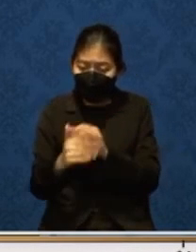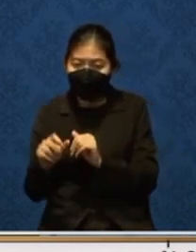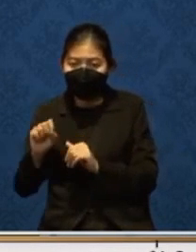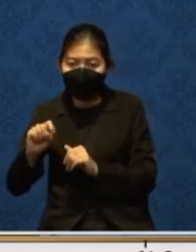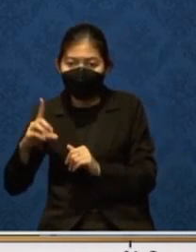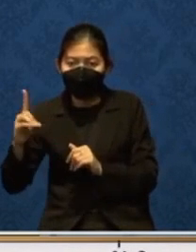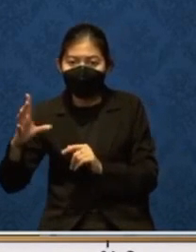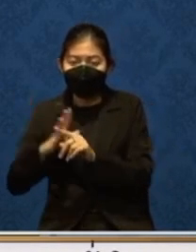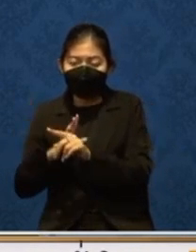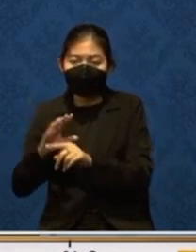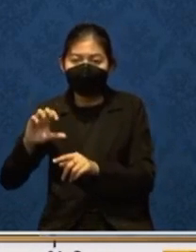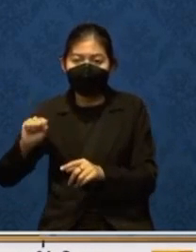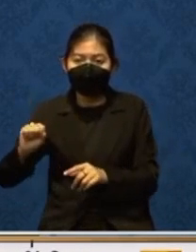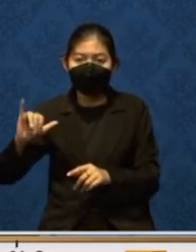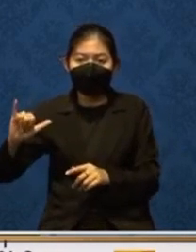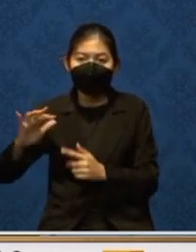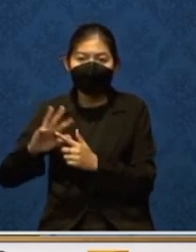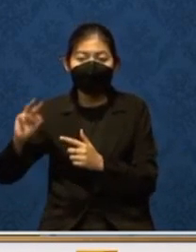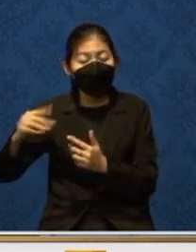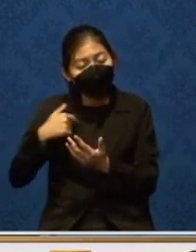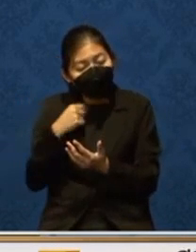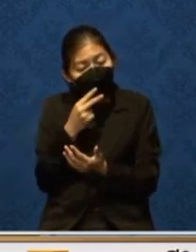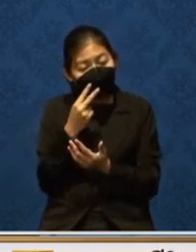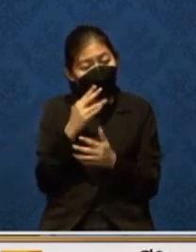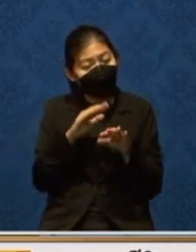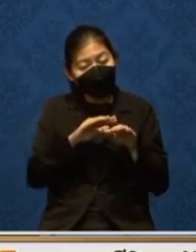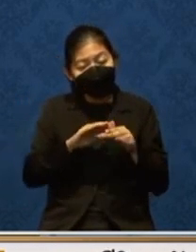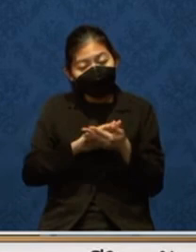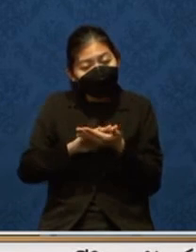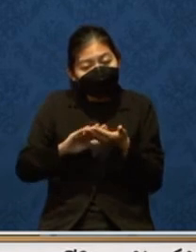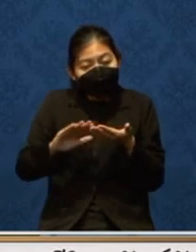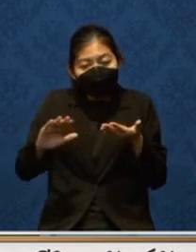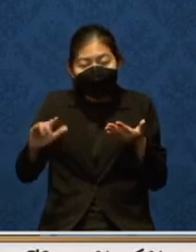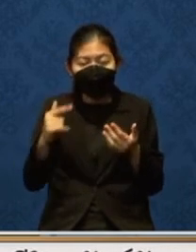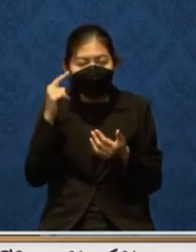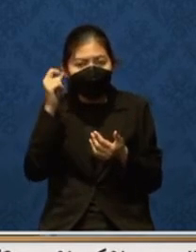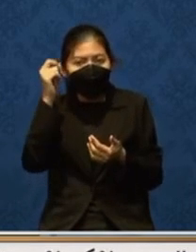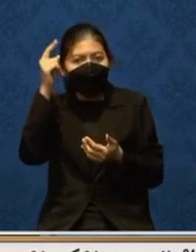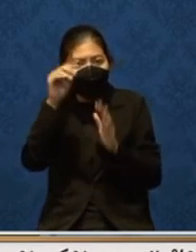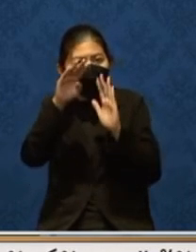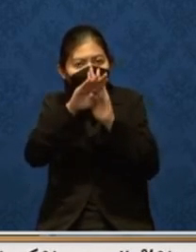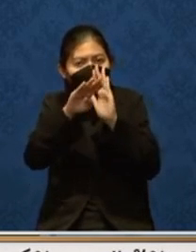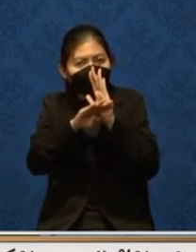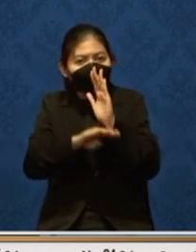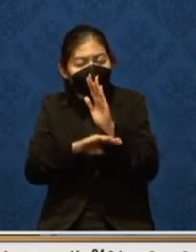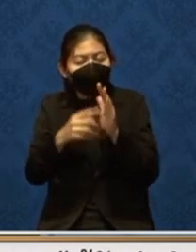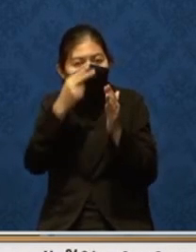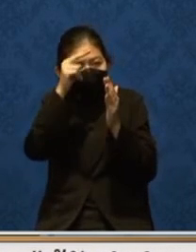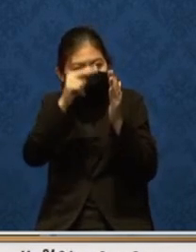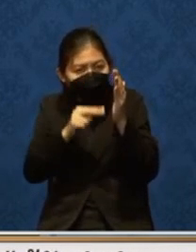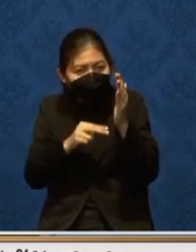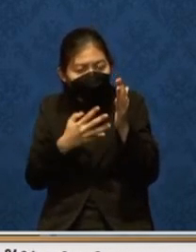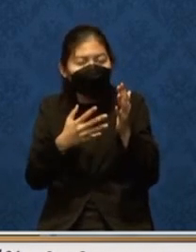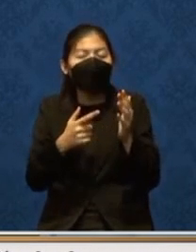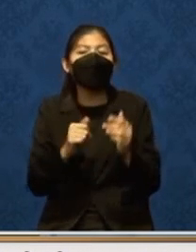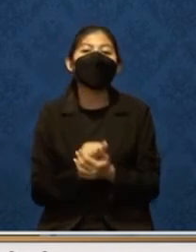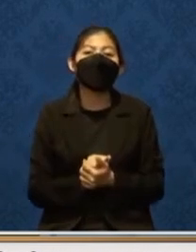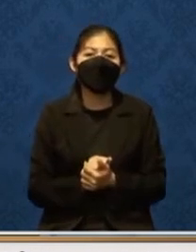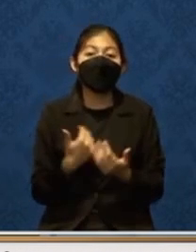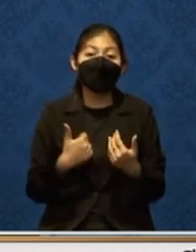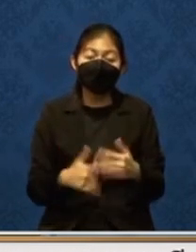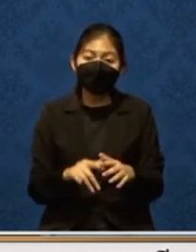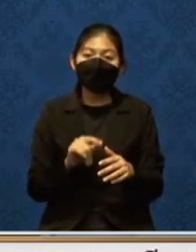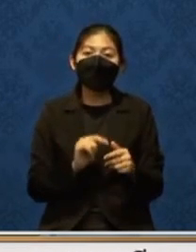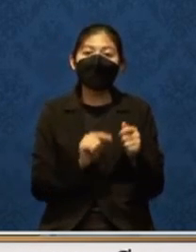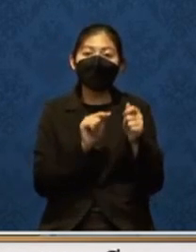ีสัสยามทุกอย่างกดูเรียบง่ายเข้ใจง่ายคิมาทั้นทีครับเหตุกณทหมดนี้บงชีใหเหนกวใน A